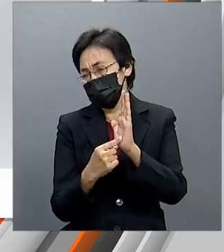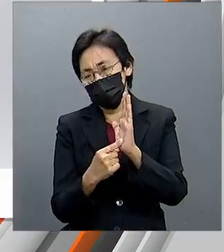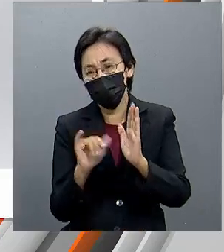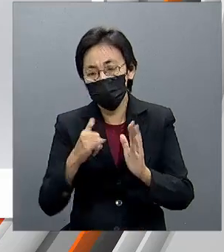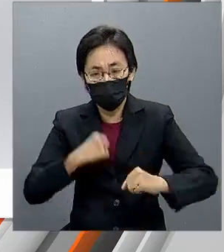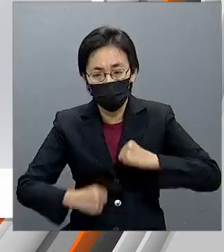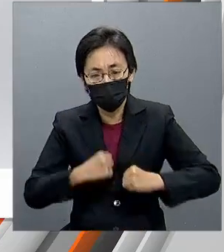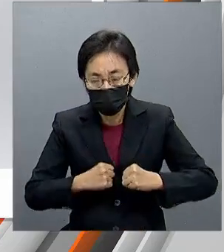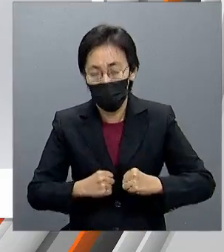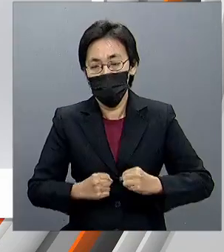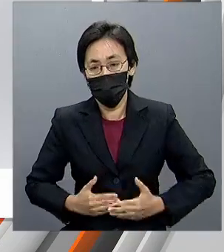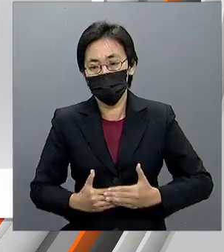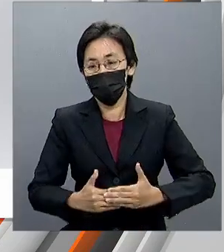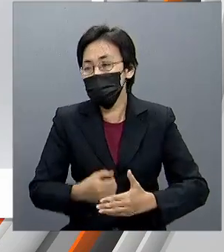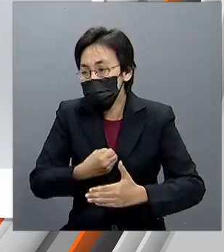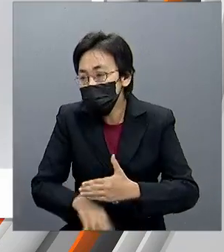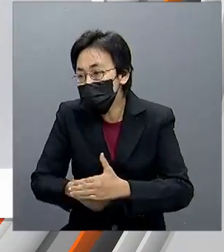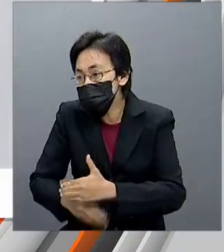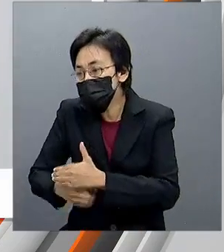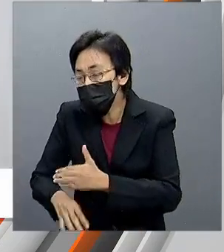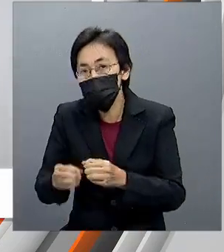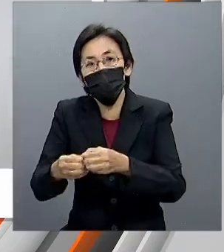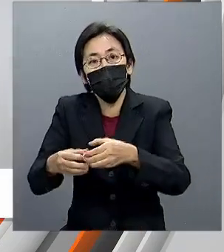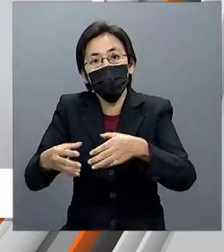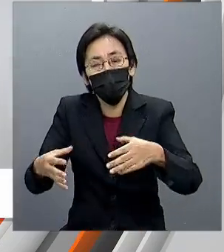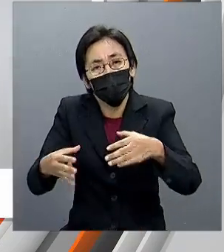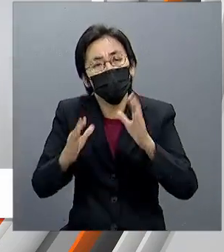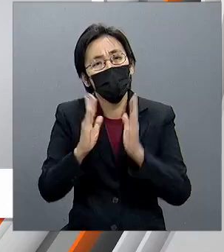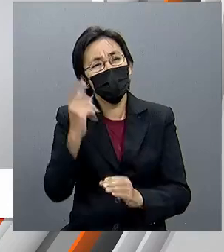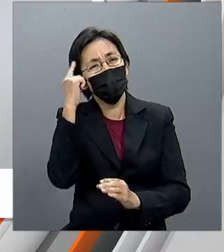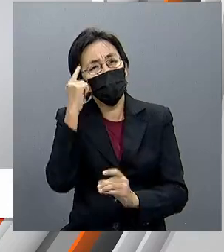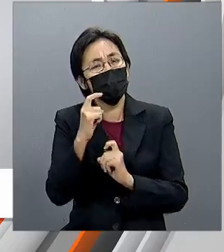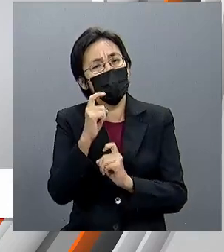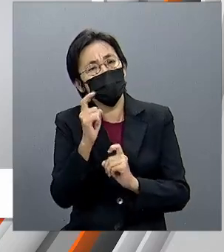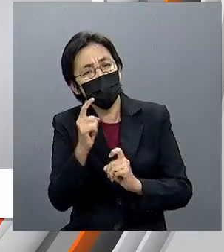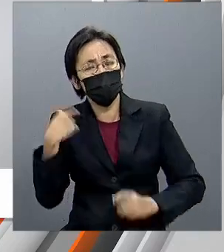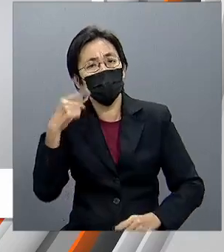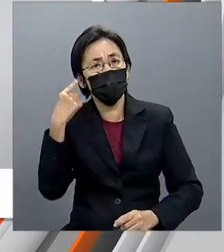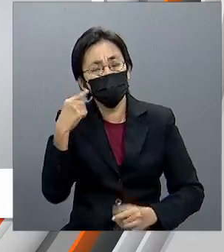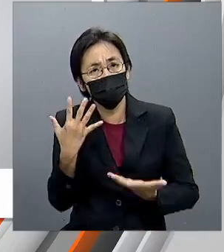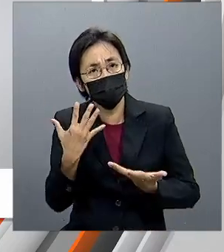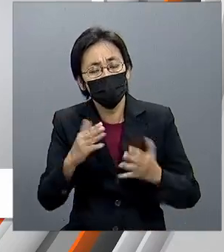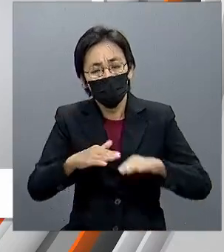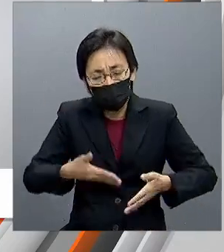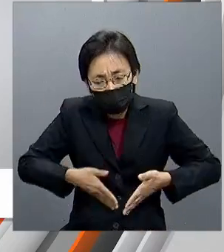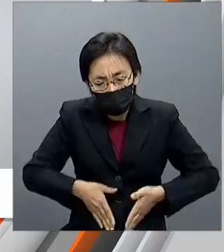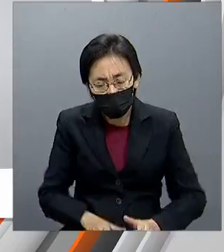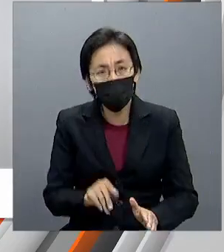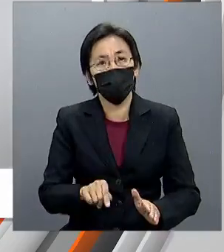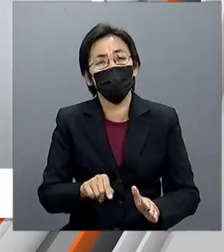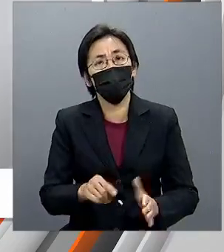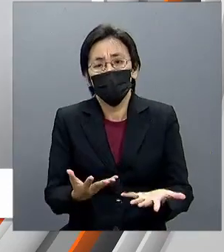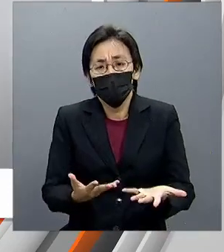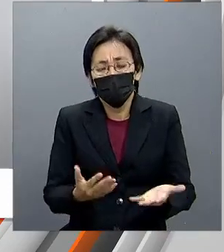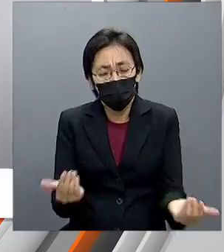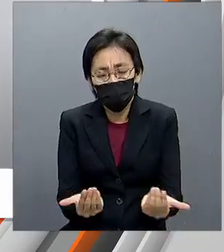ากขึ้นหรือไม่แต่บางคนมองเรื่องความปลอดภัยต่อผู้หญิงและการให้เด็กคลอดออกมาแต่ไม่พร้อมเลี้ยงดูเป็นบ